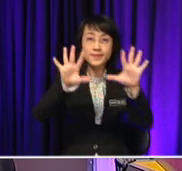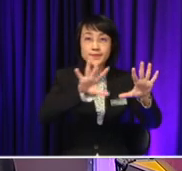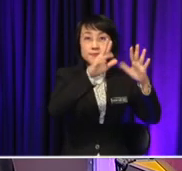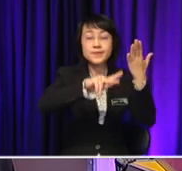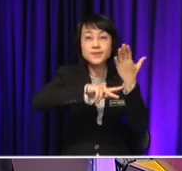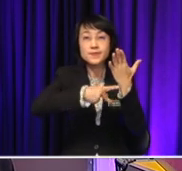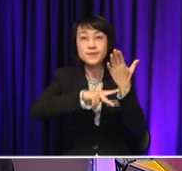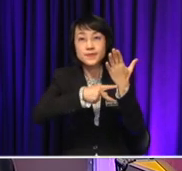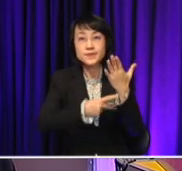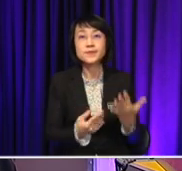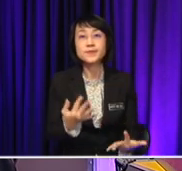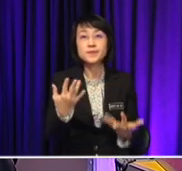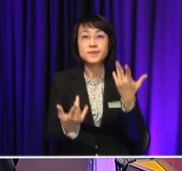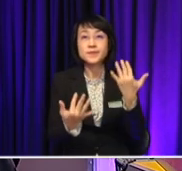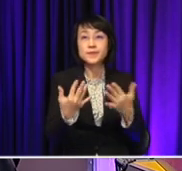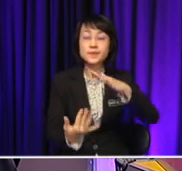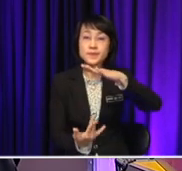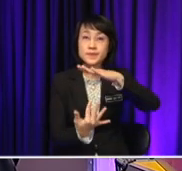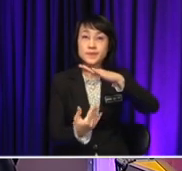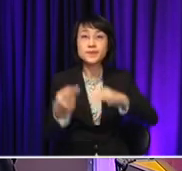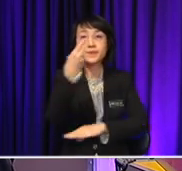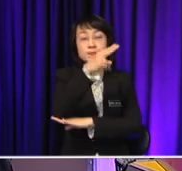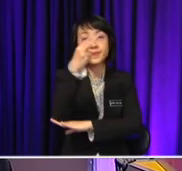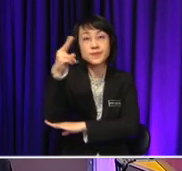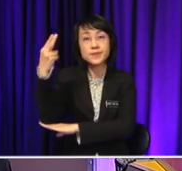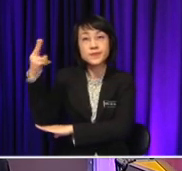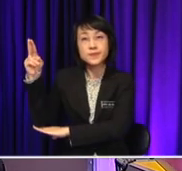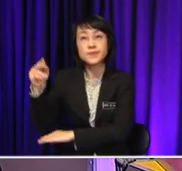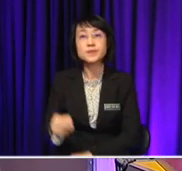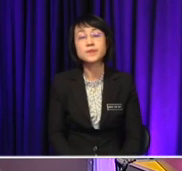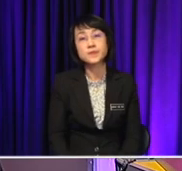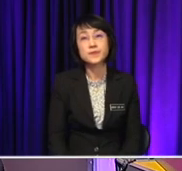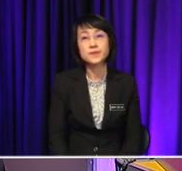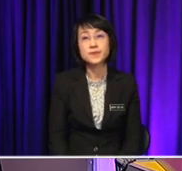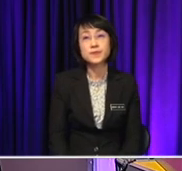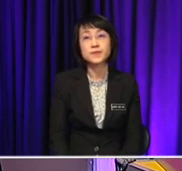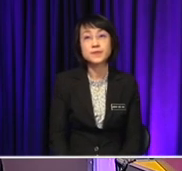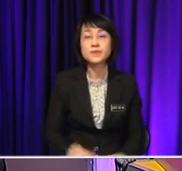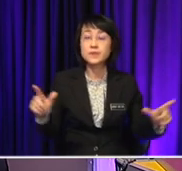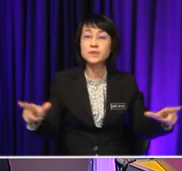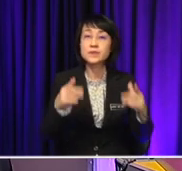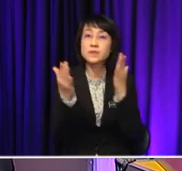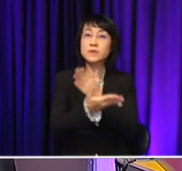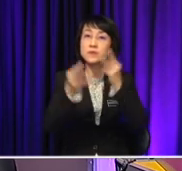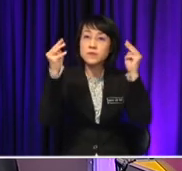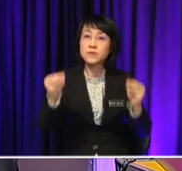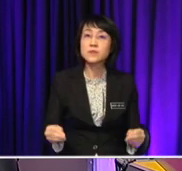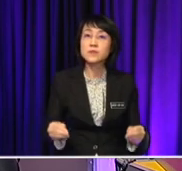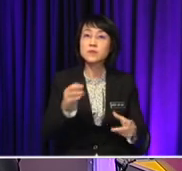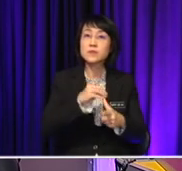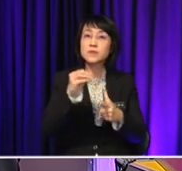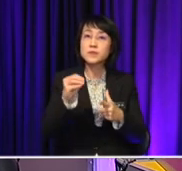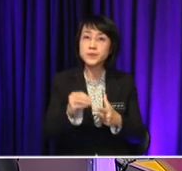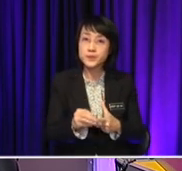pembakaran hutan belaku bela-belaku pemakaian hutan sama ada di lakukan oleh manusia ataupun di belaku secara